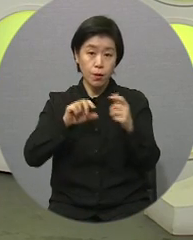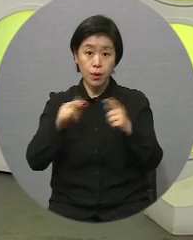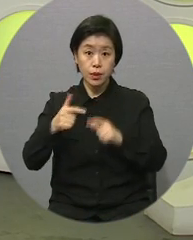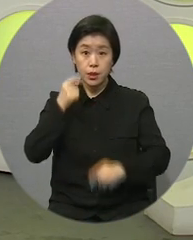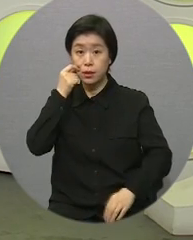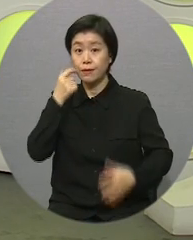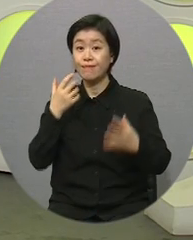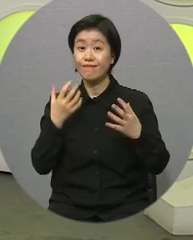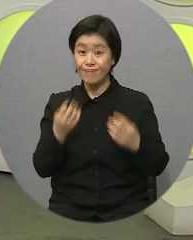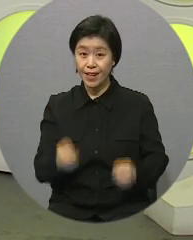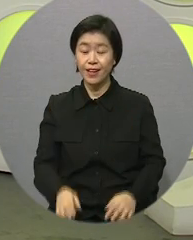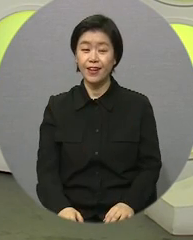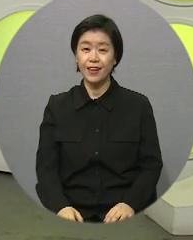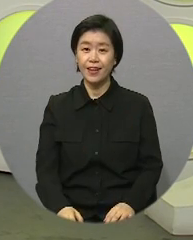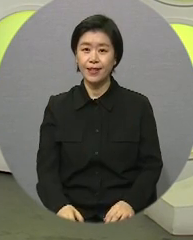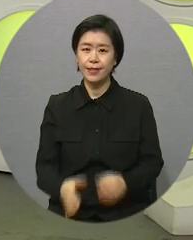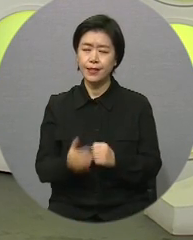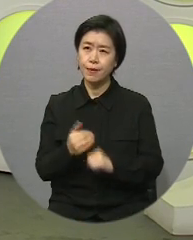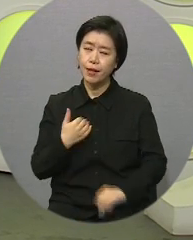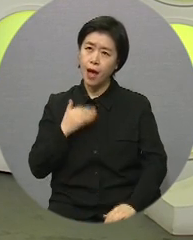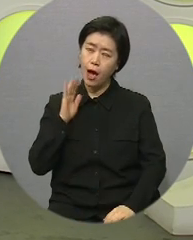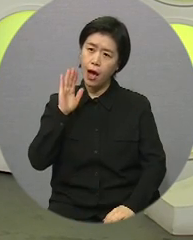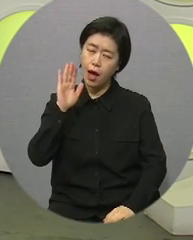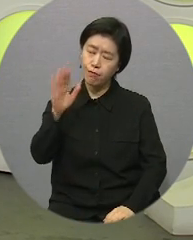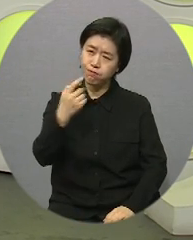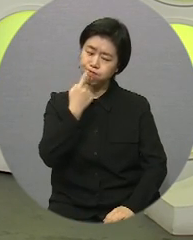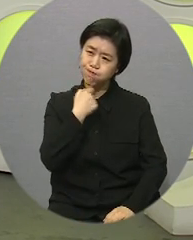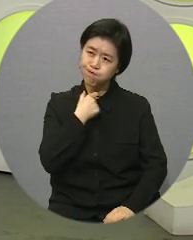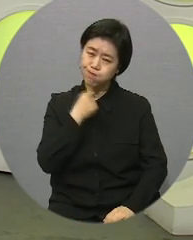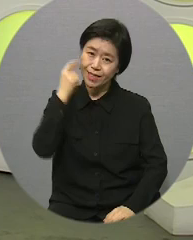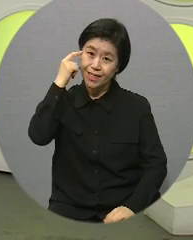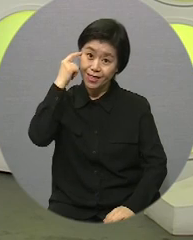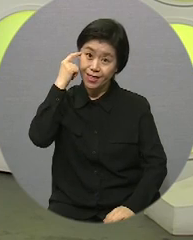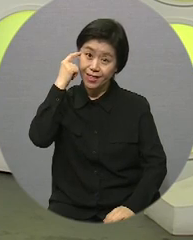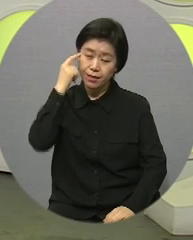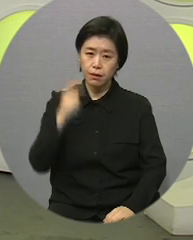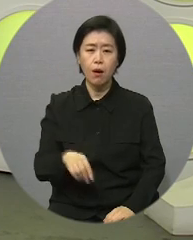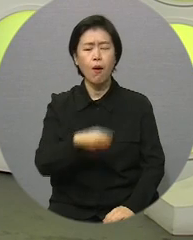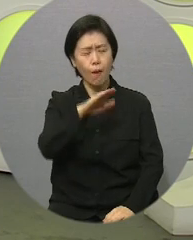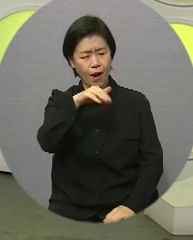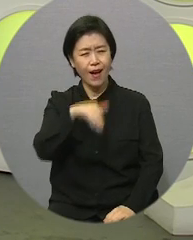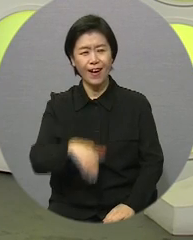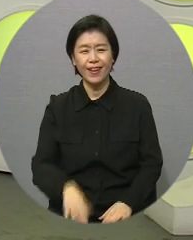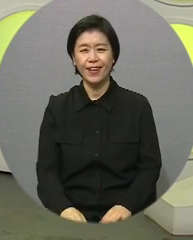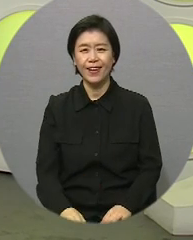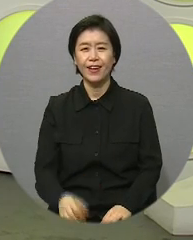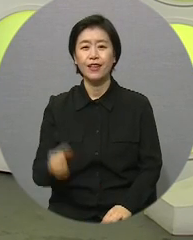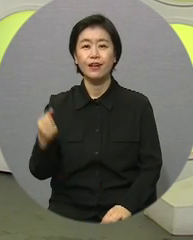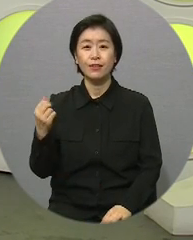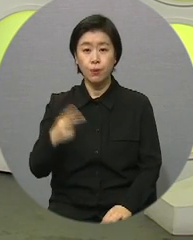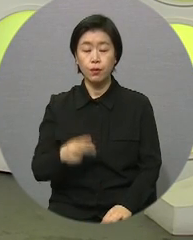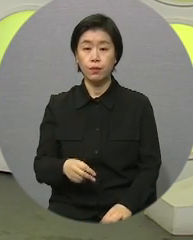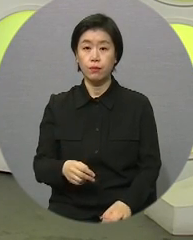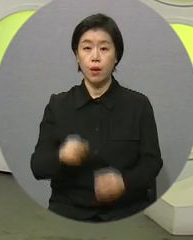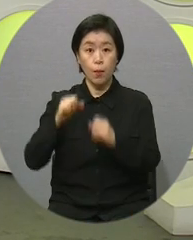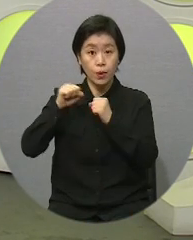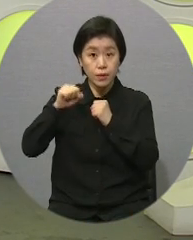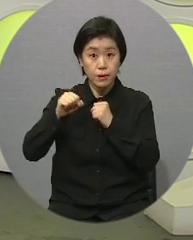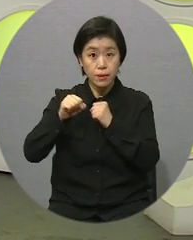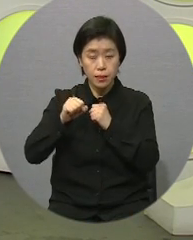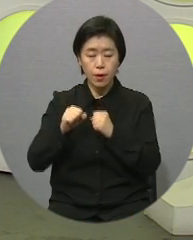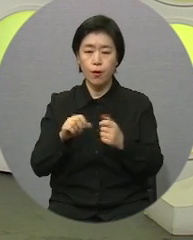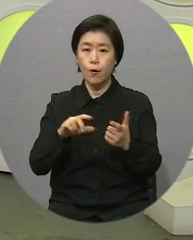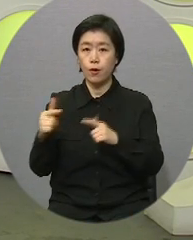도움이 많이 된다고 합니다 그래서 저도 한번 가서 좀 배워 볼까 하는 생각이 들기도 했었거든요 그다음에 직업 선수도